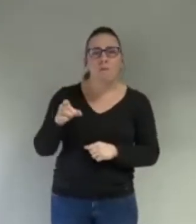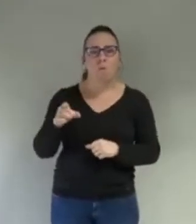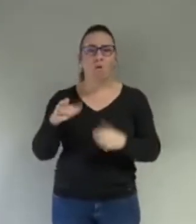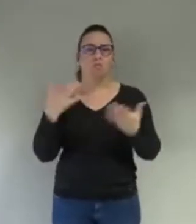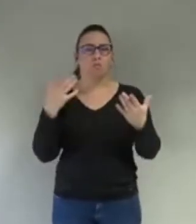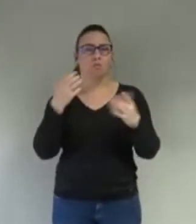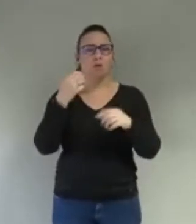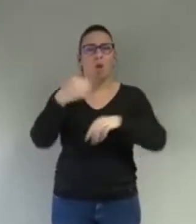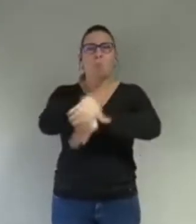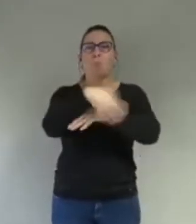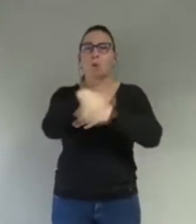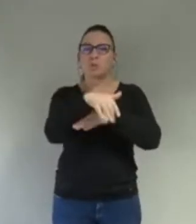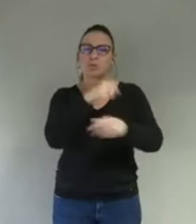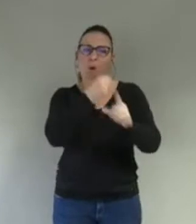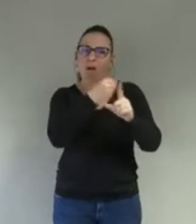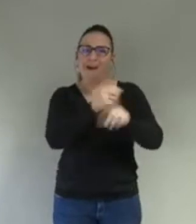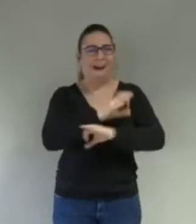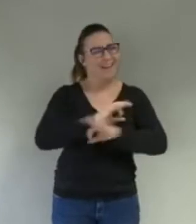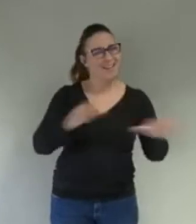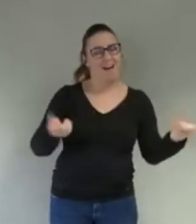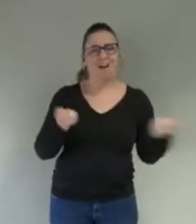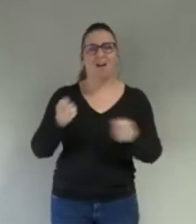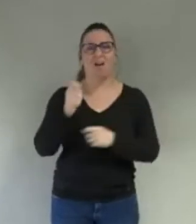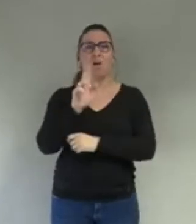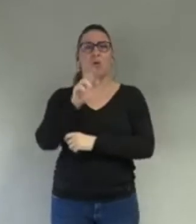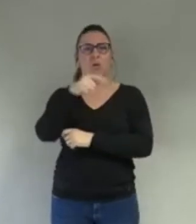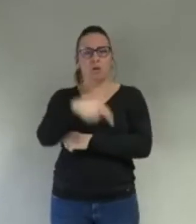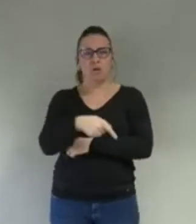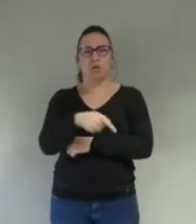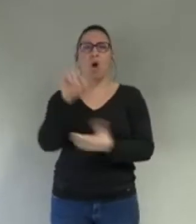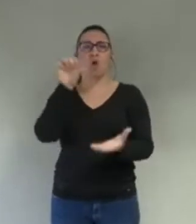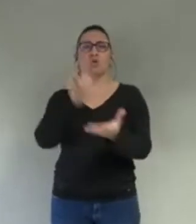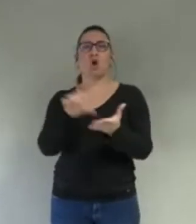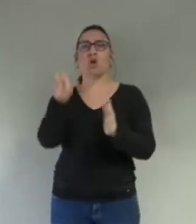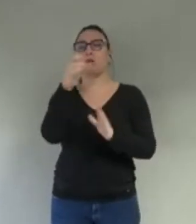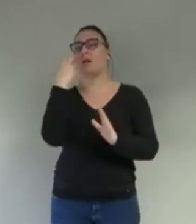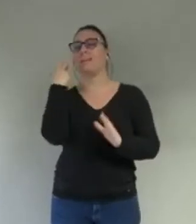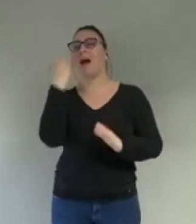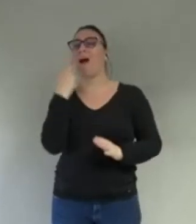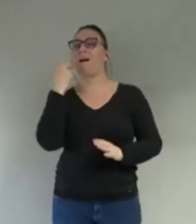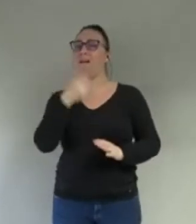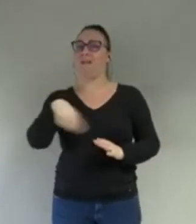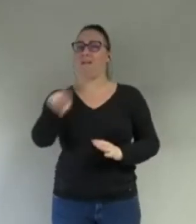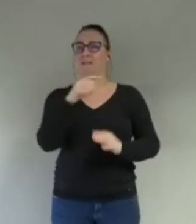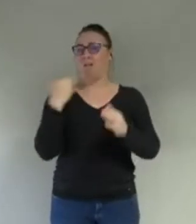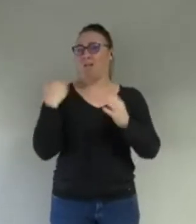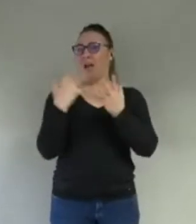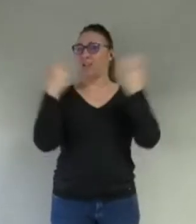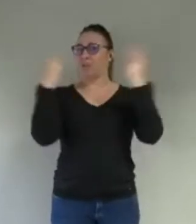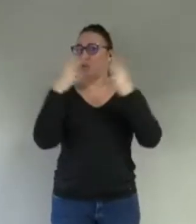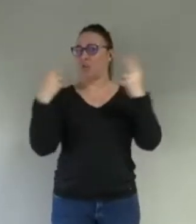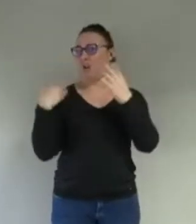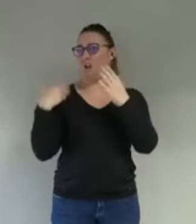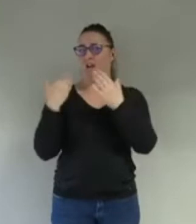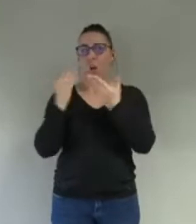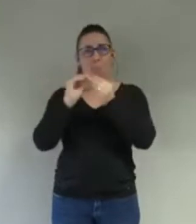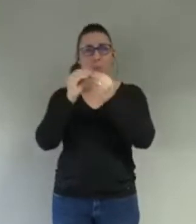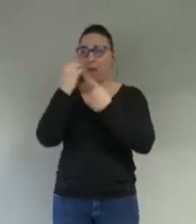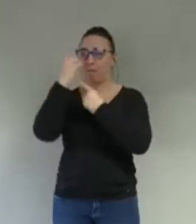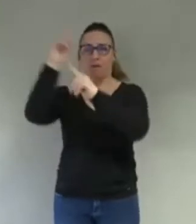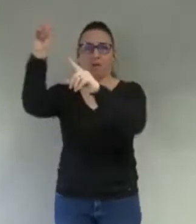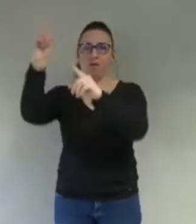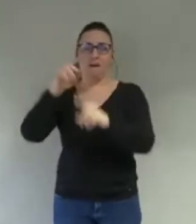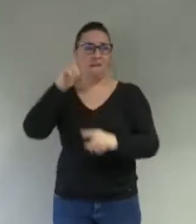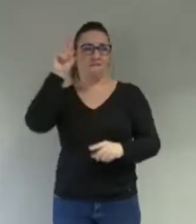la prostitution. Les habitants de l'union de quartier Centre-Gare ont signalé le problème lors de leur assemblée générale.